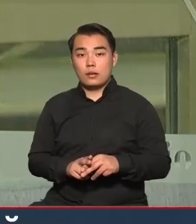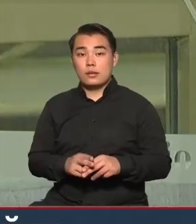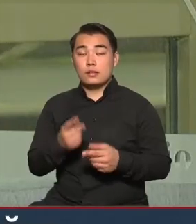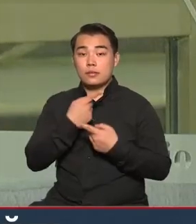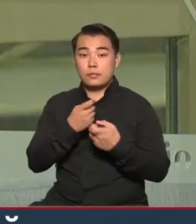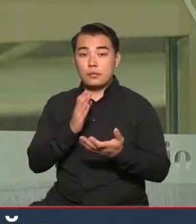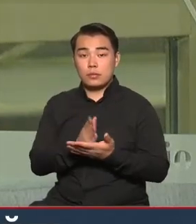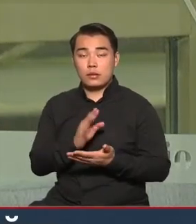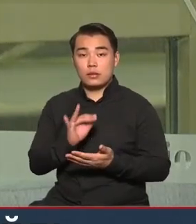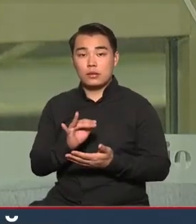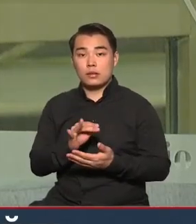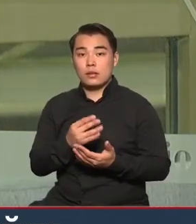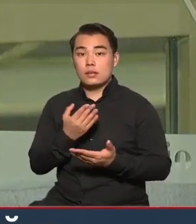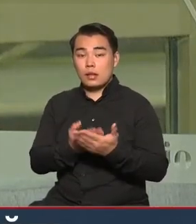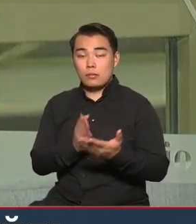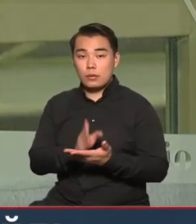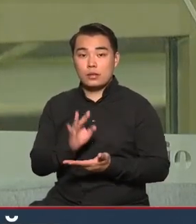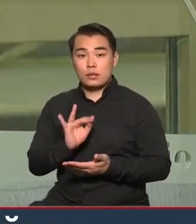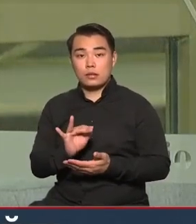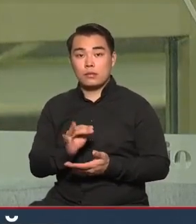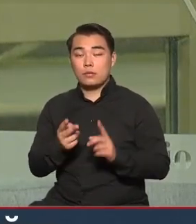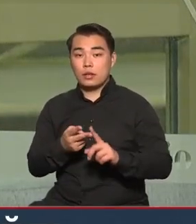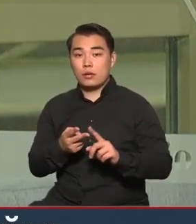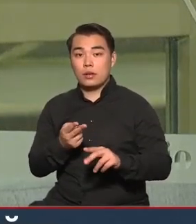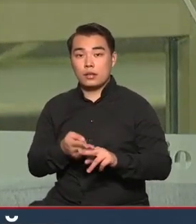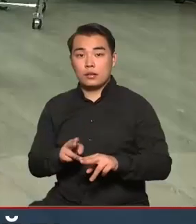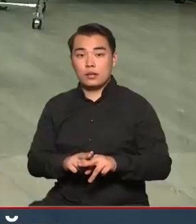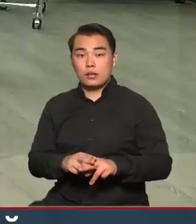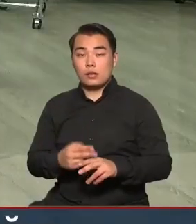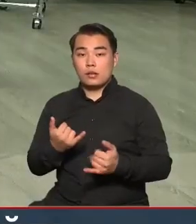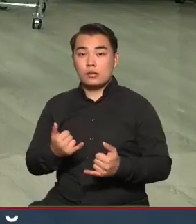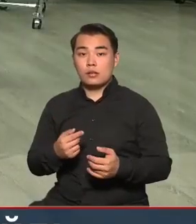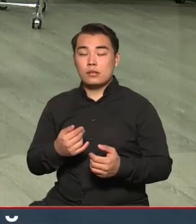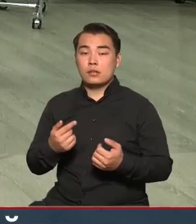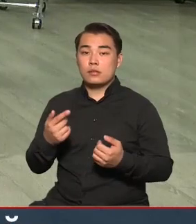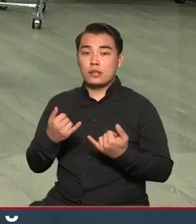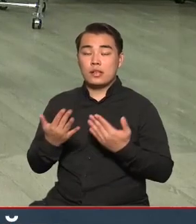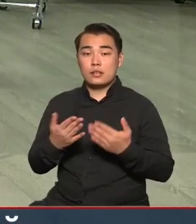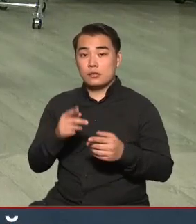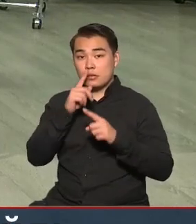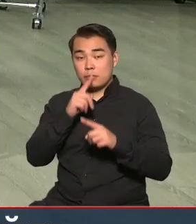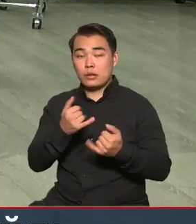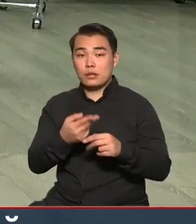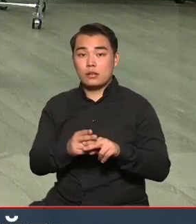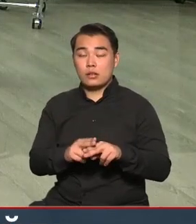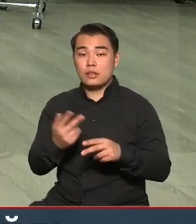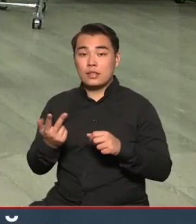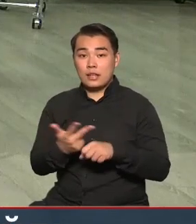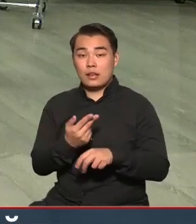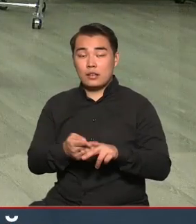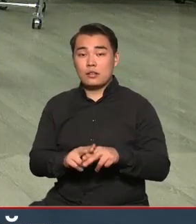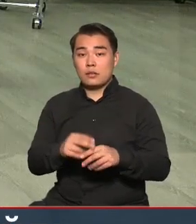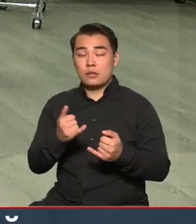предупреждение, яғни ескерту, екінші қатаң ескерту, үшінші болмайтын болса, онда оларға